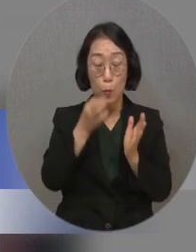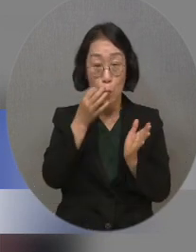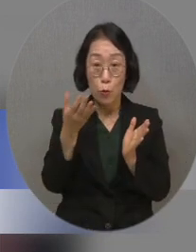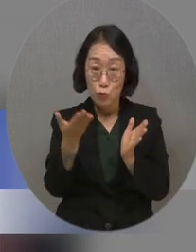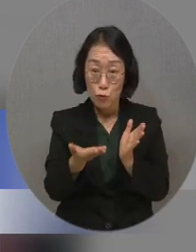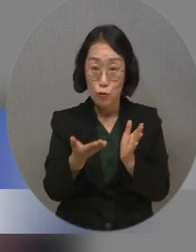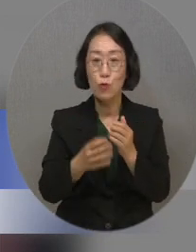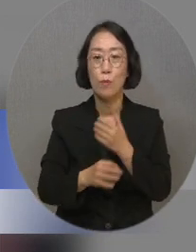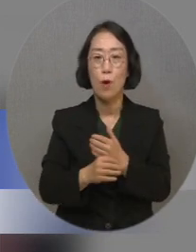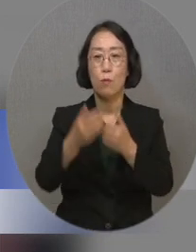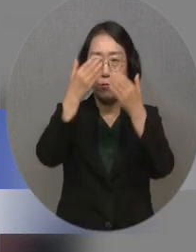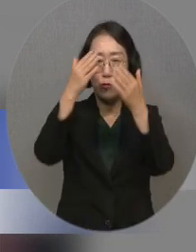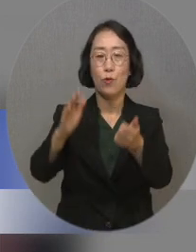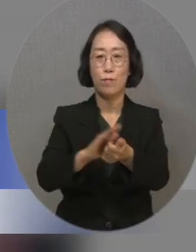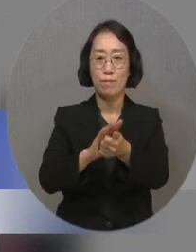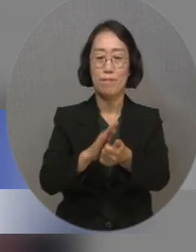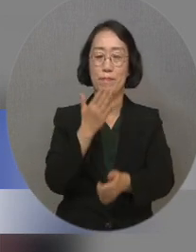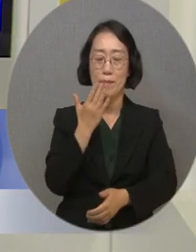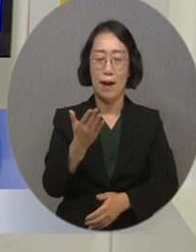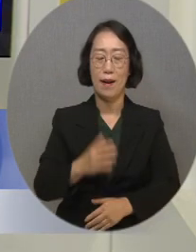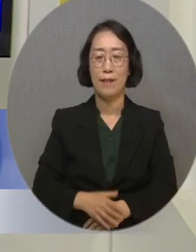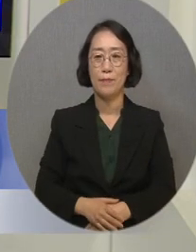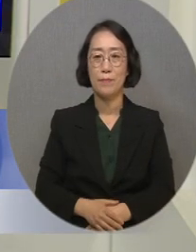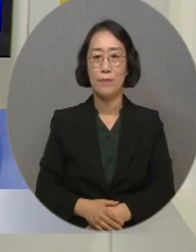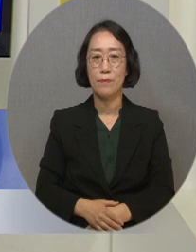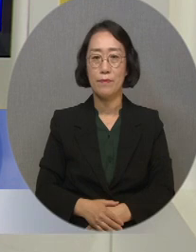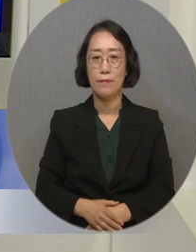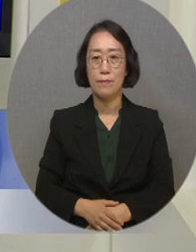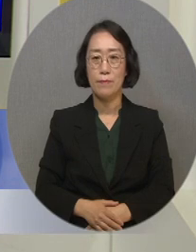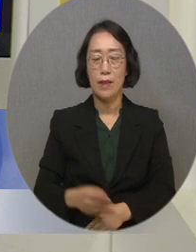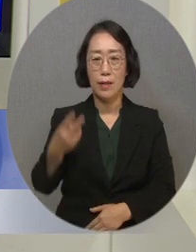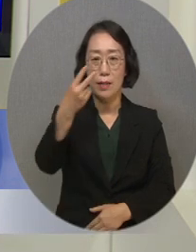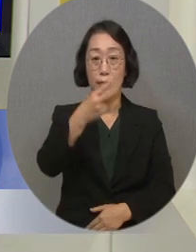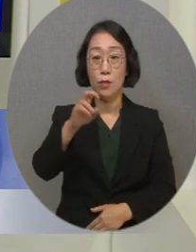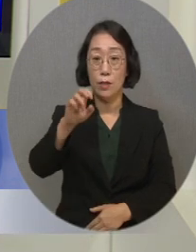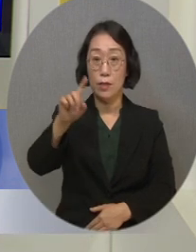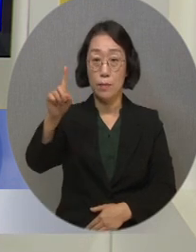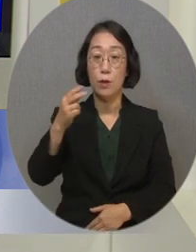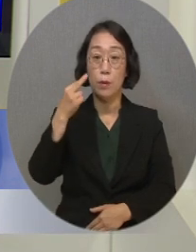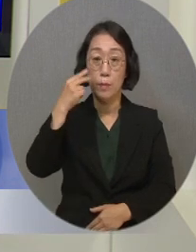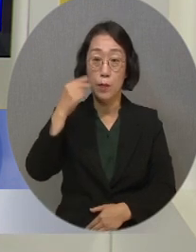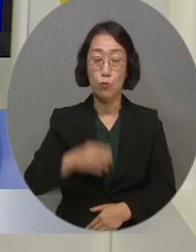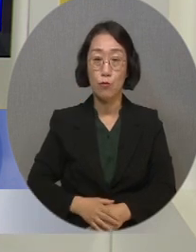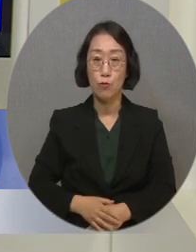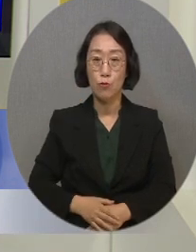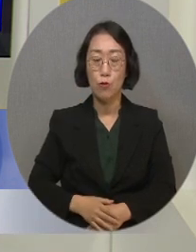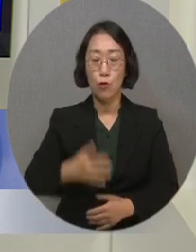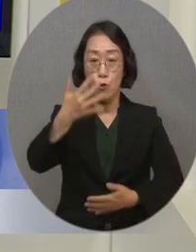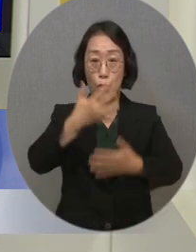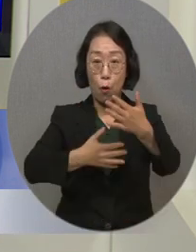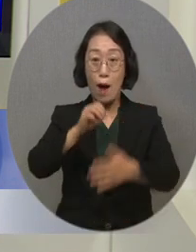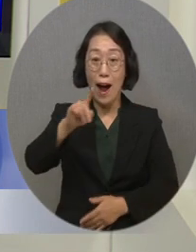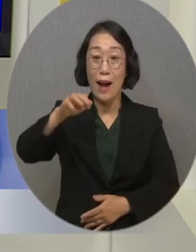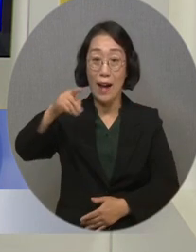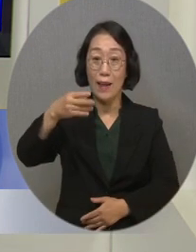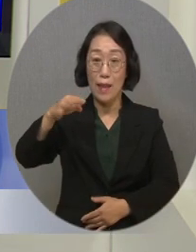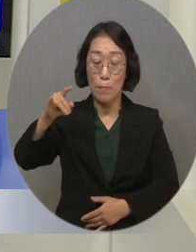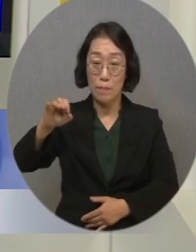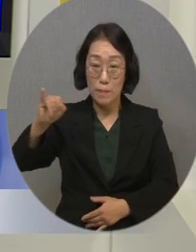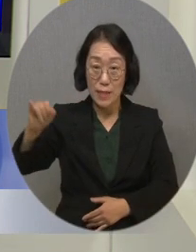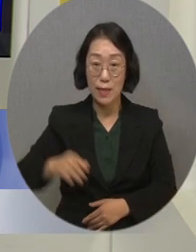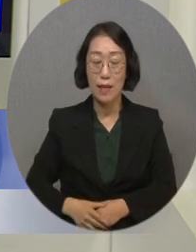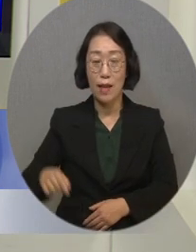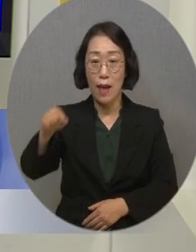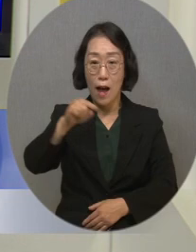네일케어를 받을 수 있습니다 지난 2021년 미국 아카데미 시상식 여우조연상을 수상한